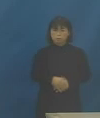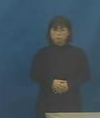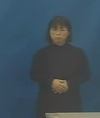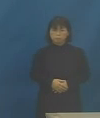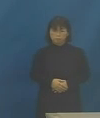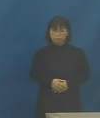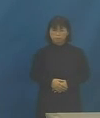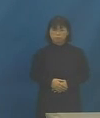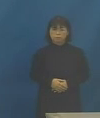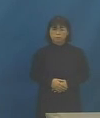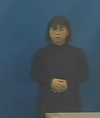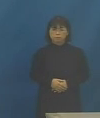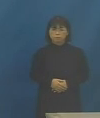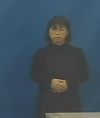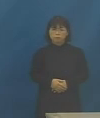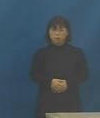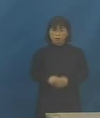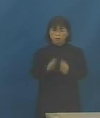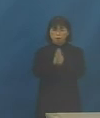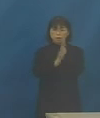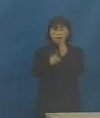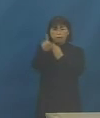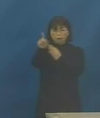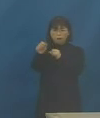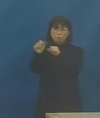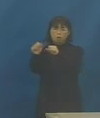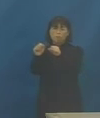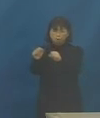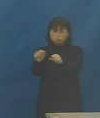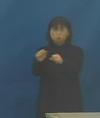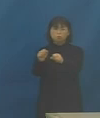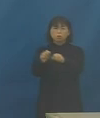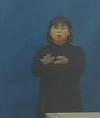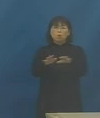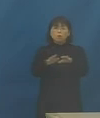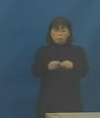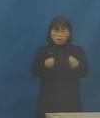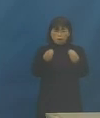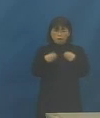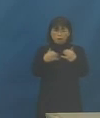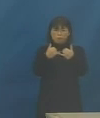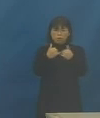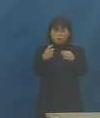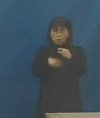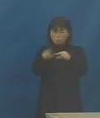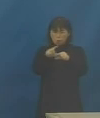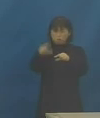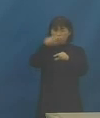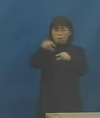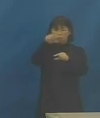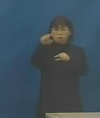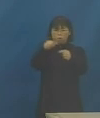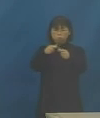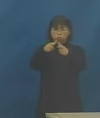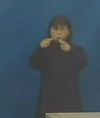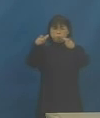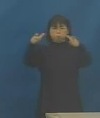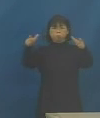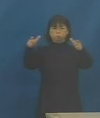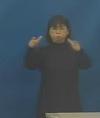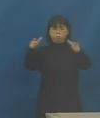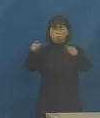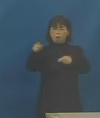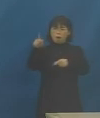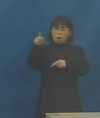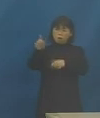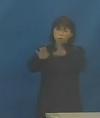やっておられますが今の状況ではもあの売買でいるのように増えていく状況になってしまいましたでああいう